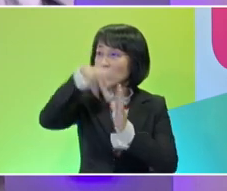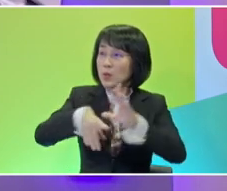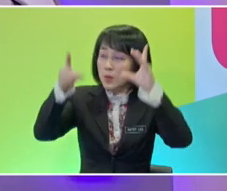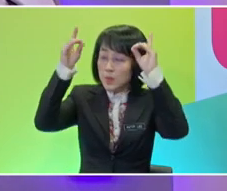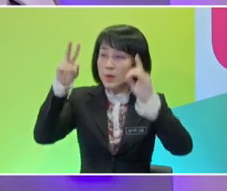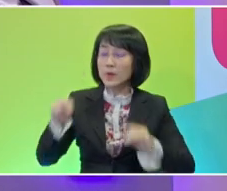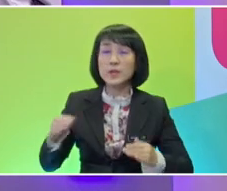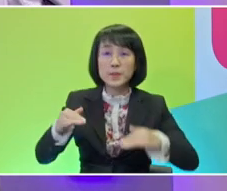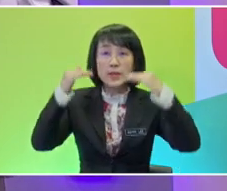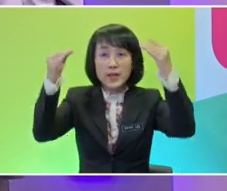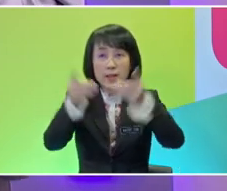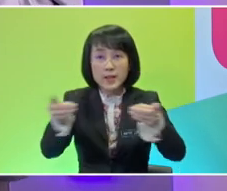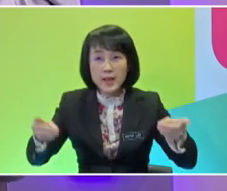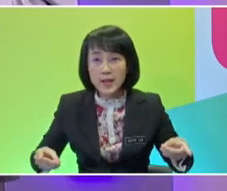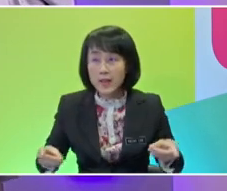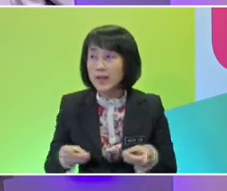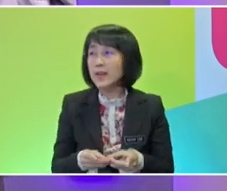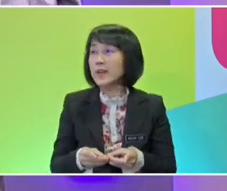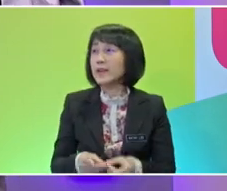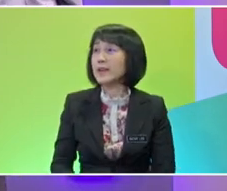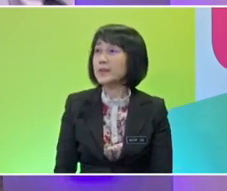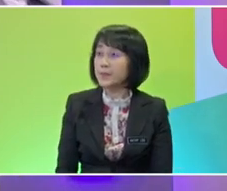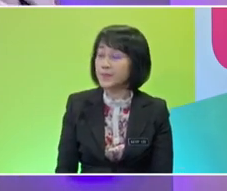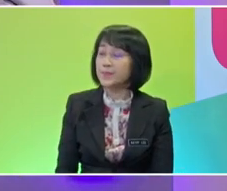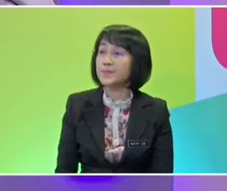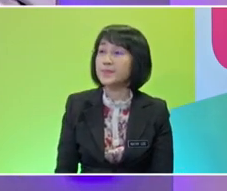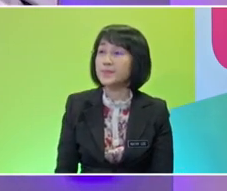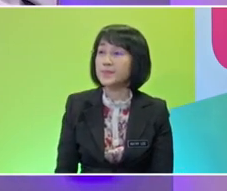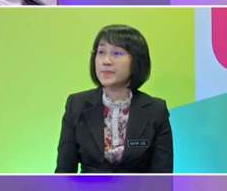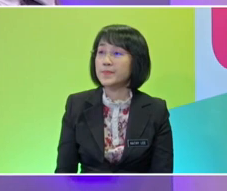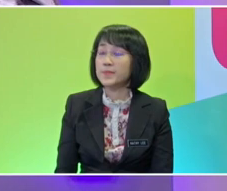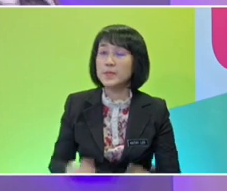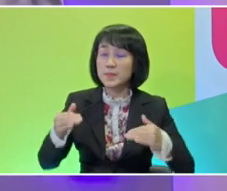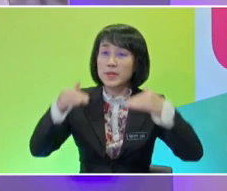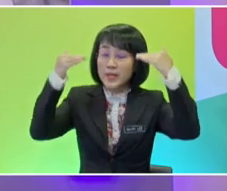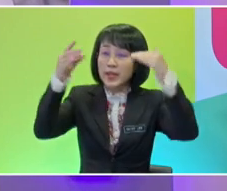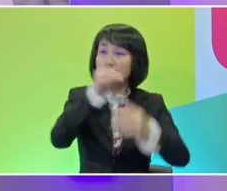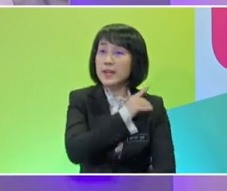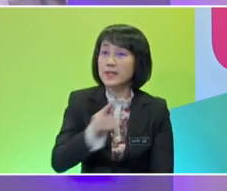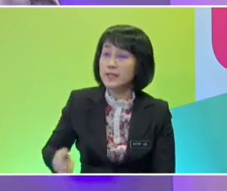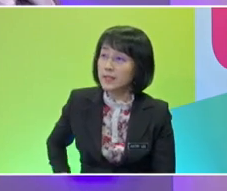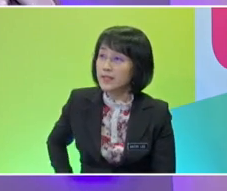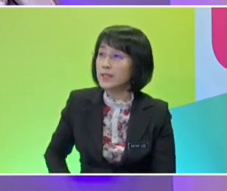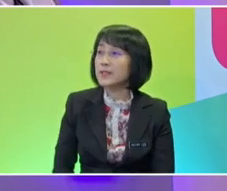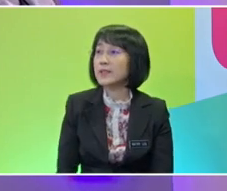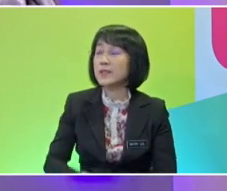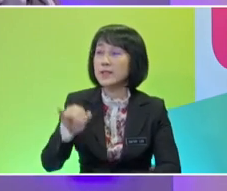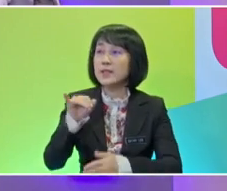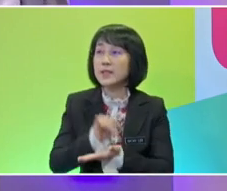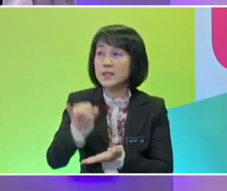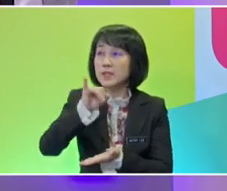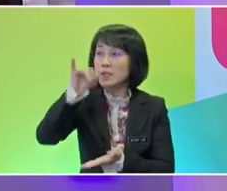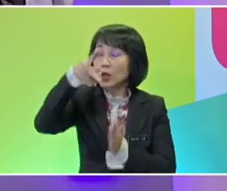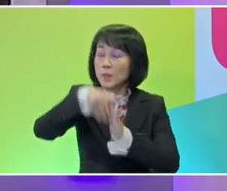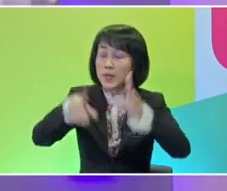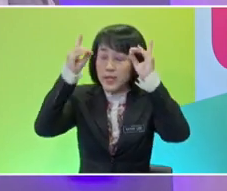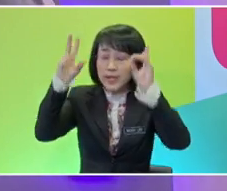daerah di peringkat jajahannya lebih besar seterusnya ke peringkat dinastinya jadi institusi pendidikan diwujudkan